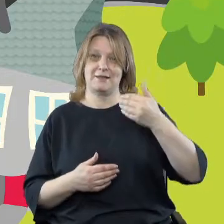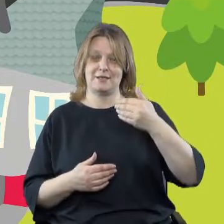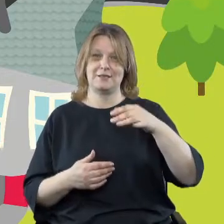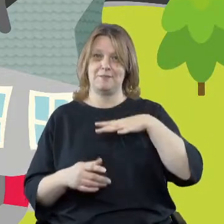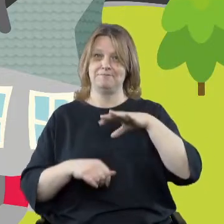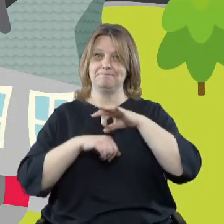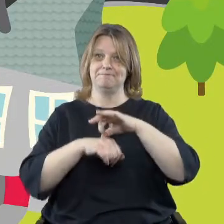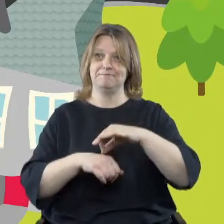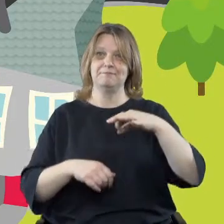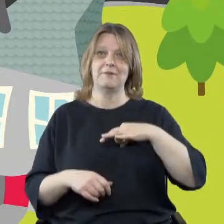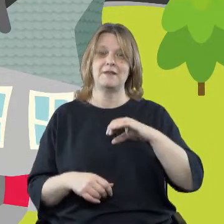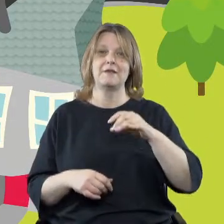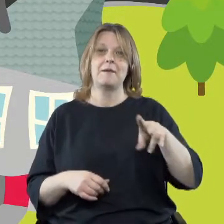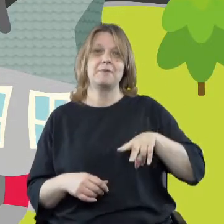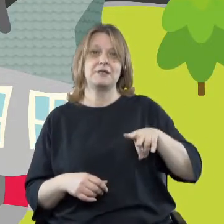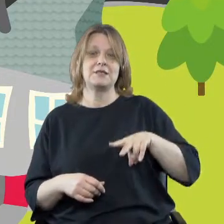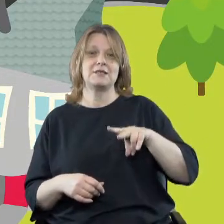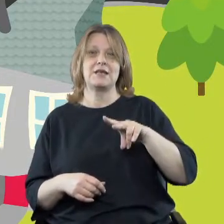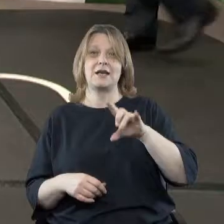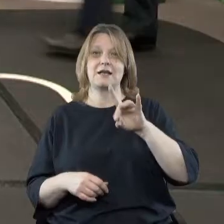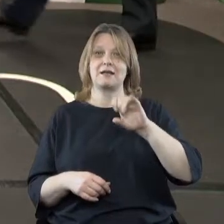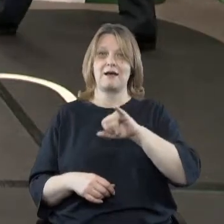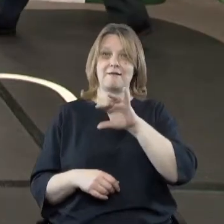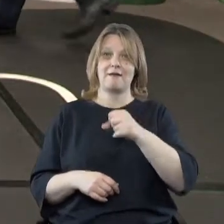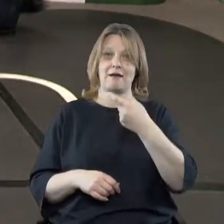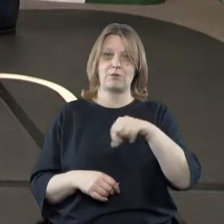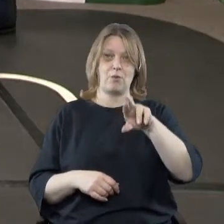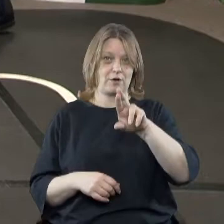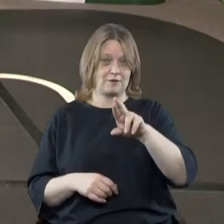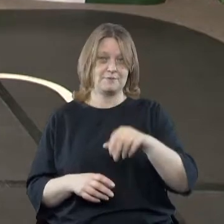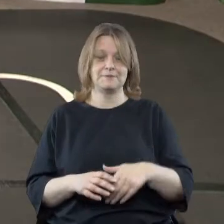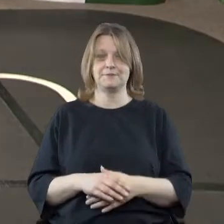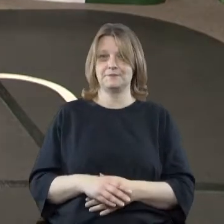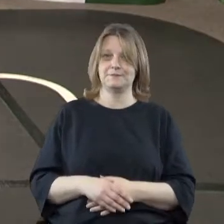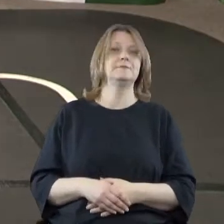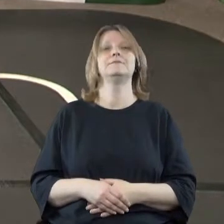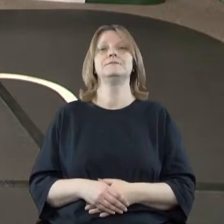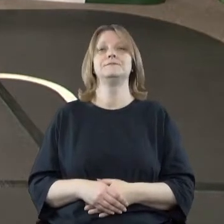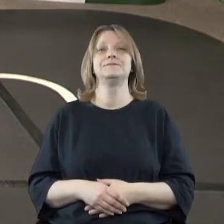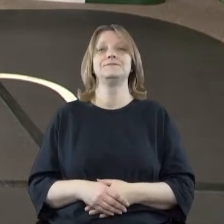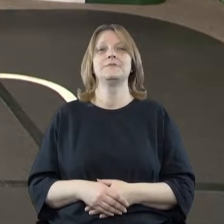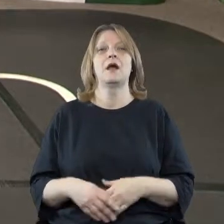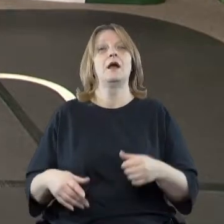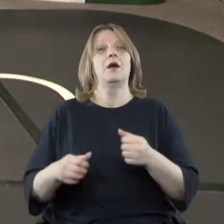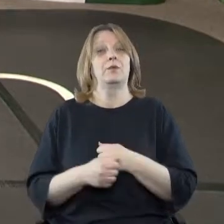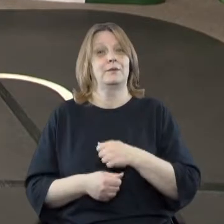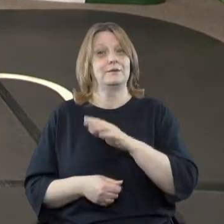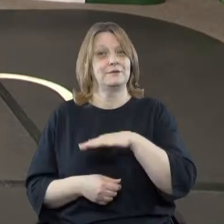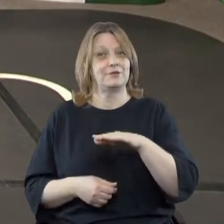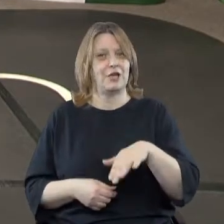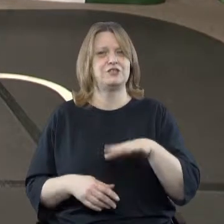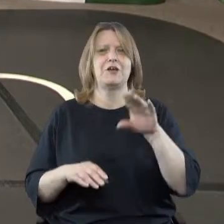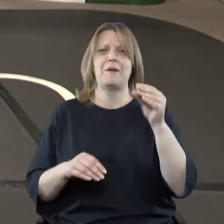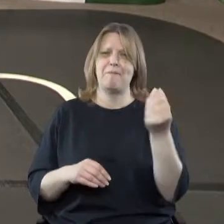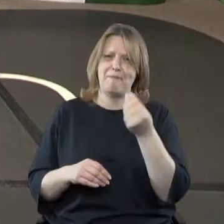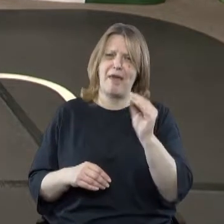państwem pan minister Alwin Gajadur. Panie ministrze, oddaję głos. Proszę. Drogie dzieci, będą jeszcze